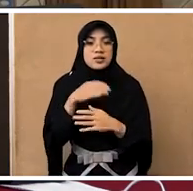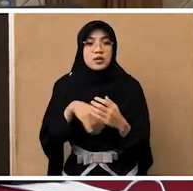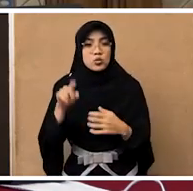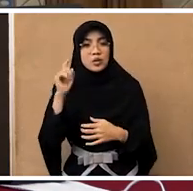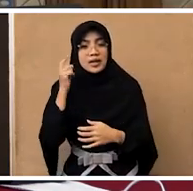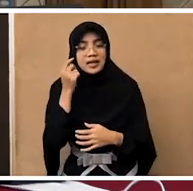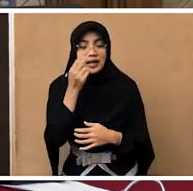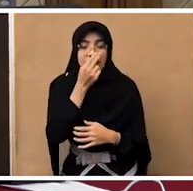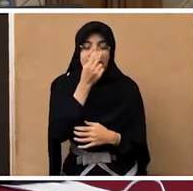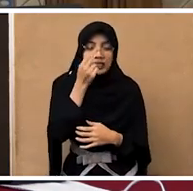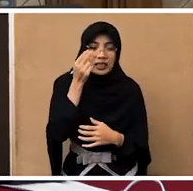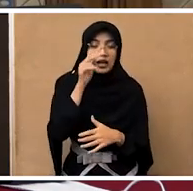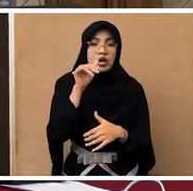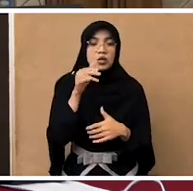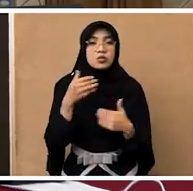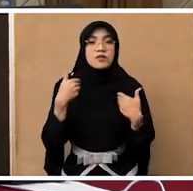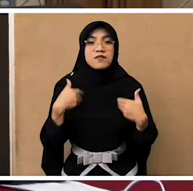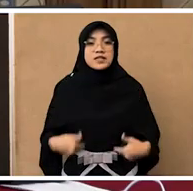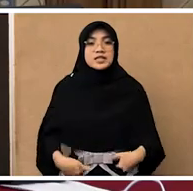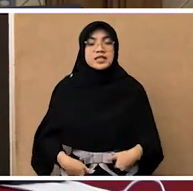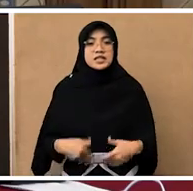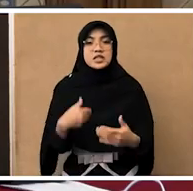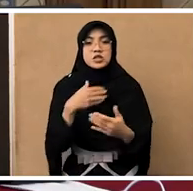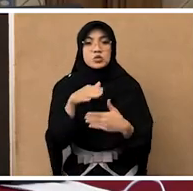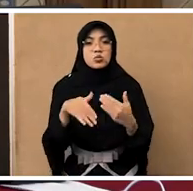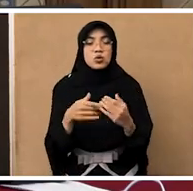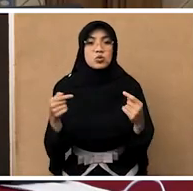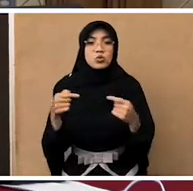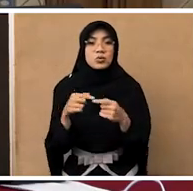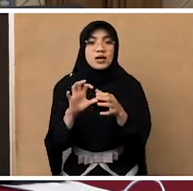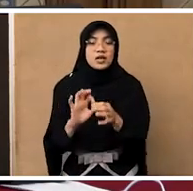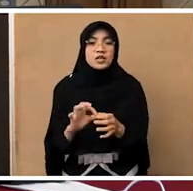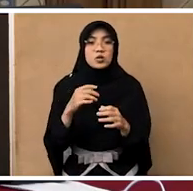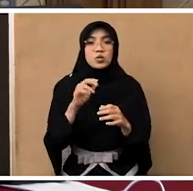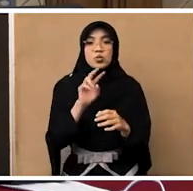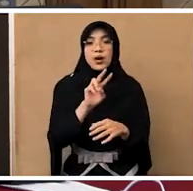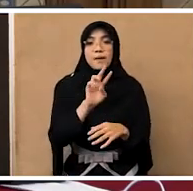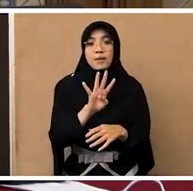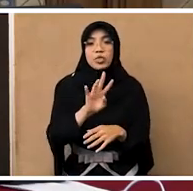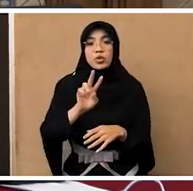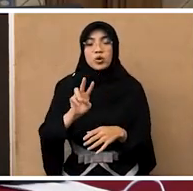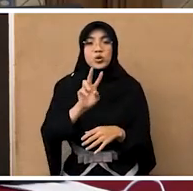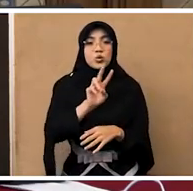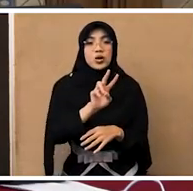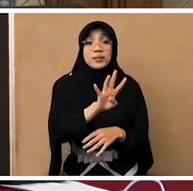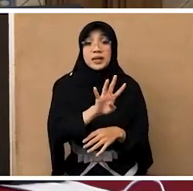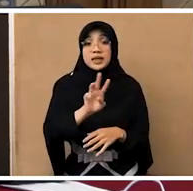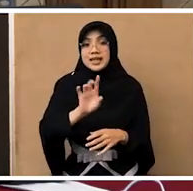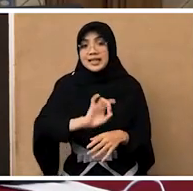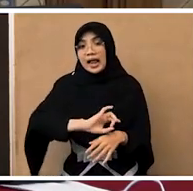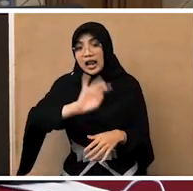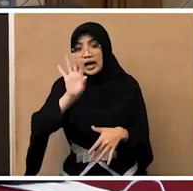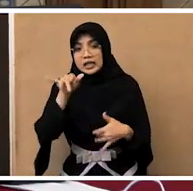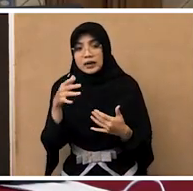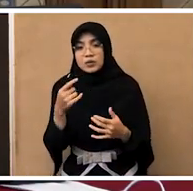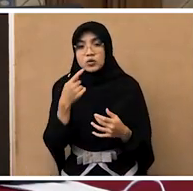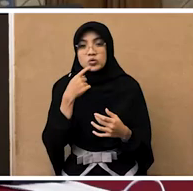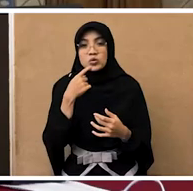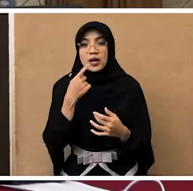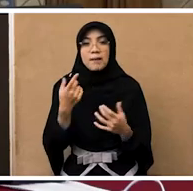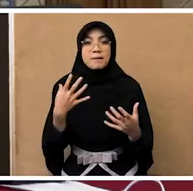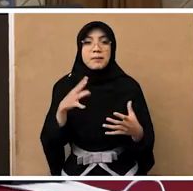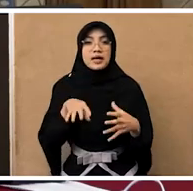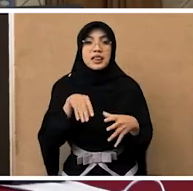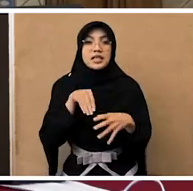tulis Netral maupun fisik begitu itupun masuk dalam konteks pasal 242 dan 243 nah selebihnya terkait